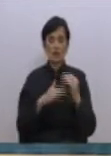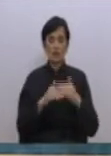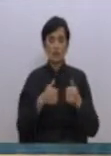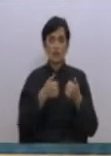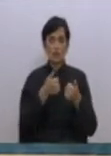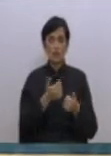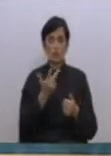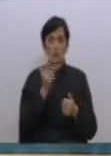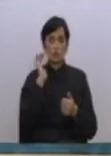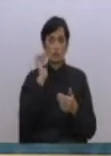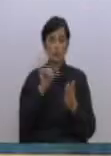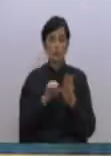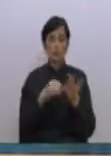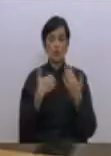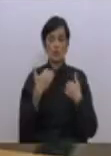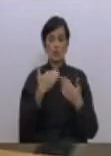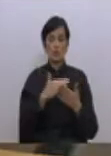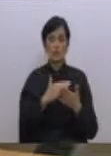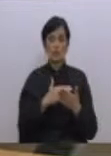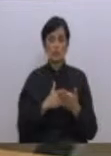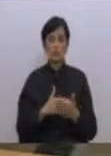se facă o pachetă, a fost să se